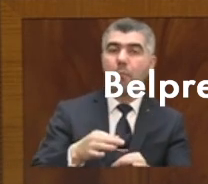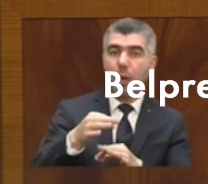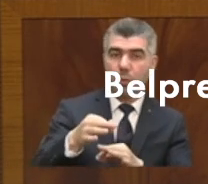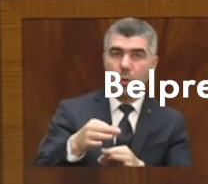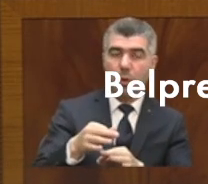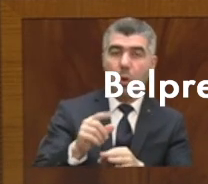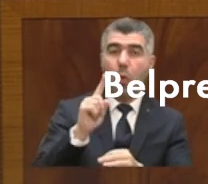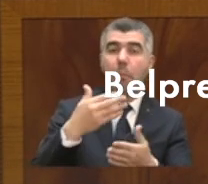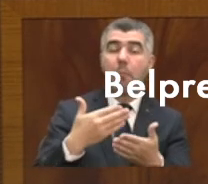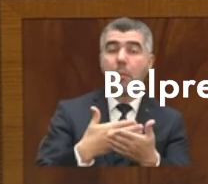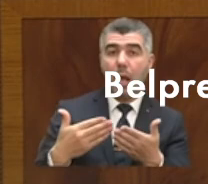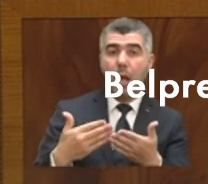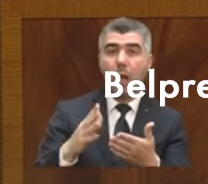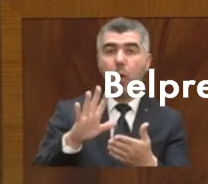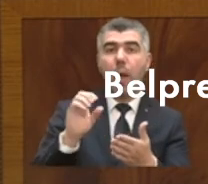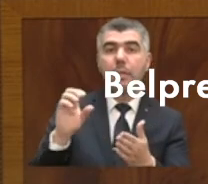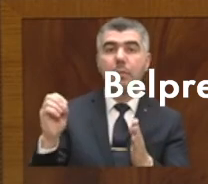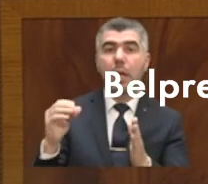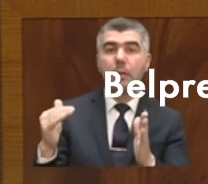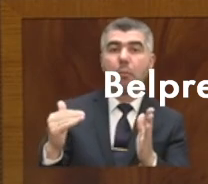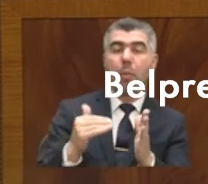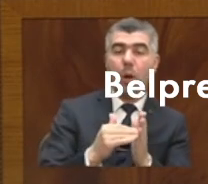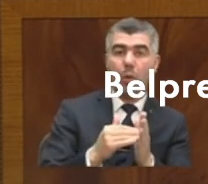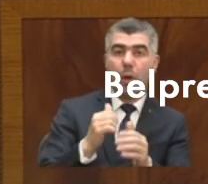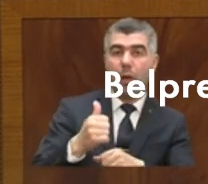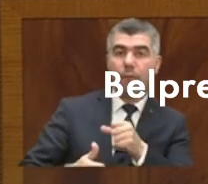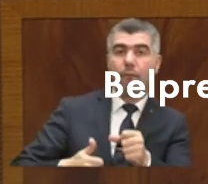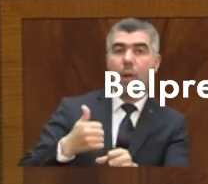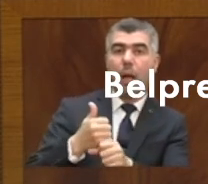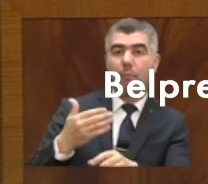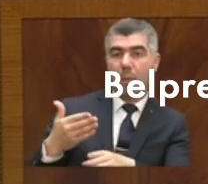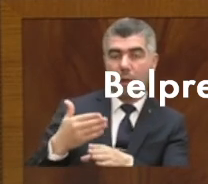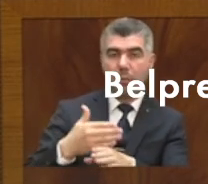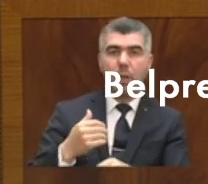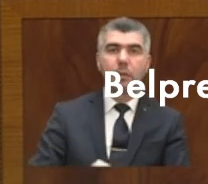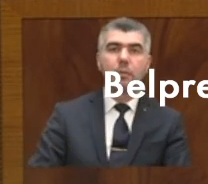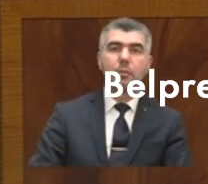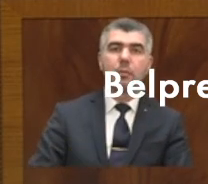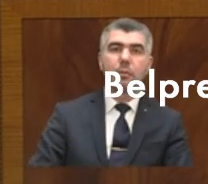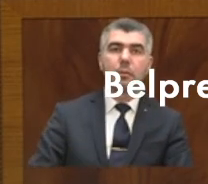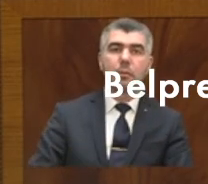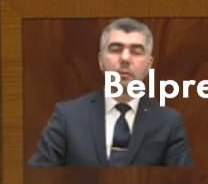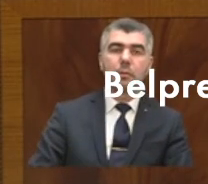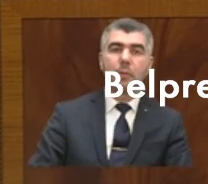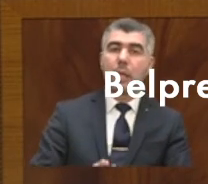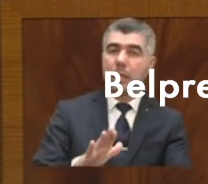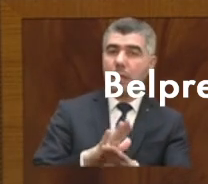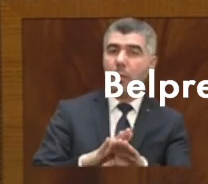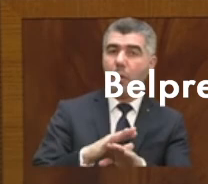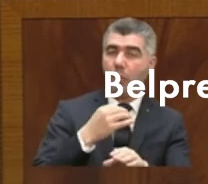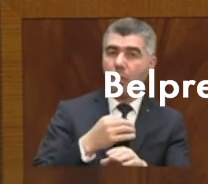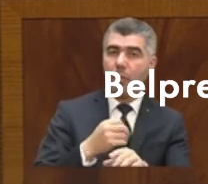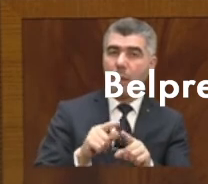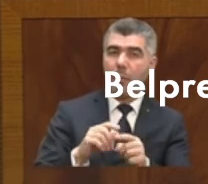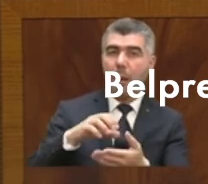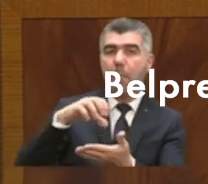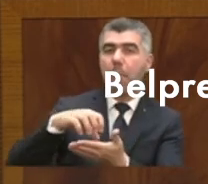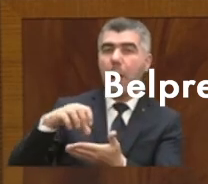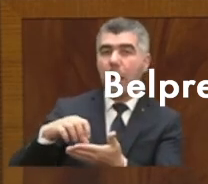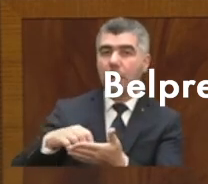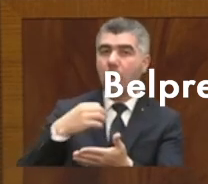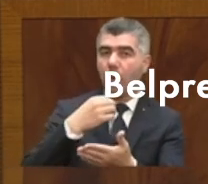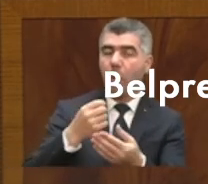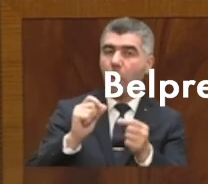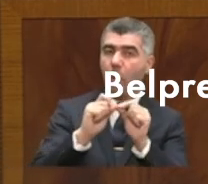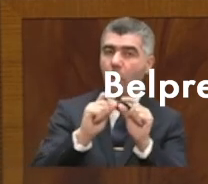عوض مليار و500 مليون متر مكعب السنه الماضيه. وإلا سمحتي وضروري نتكلموا على بعض المناطق بالذات اللي